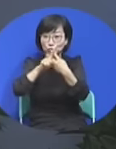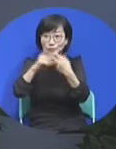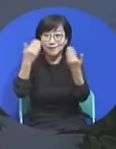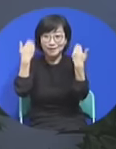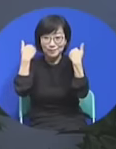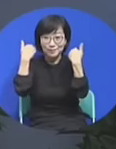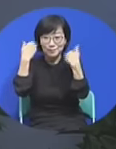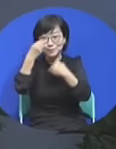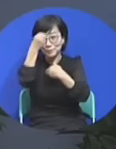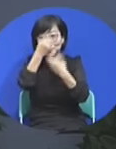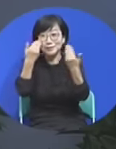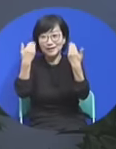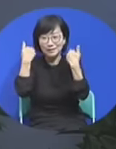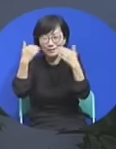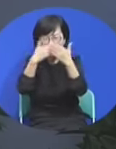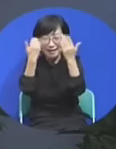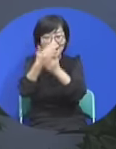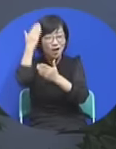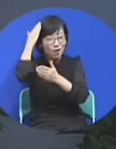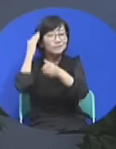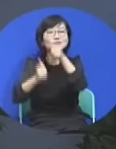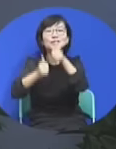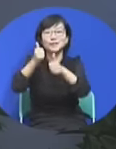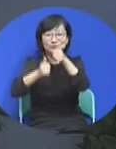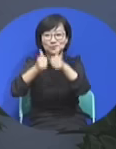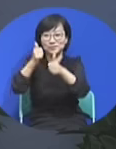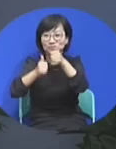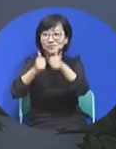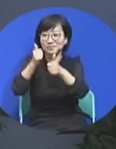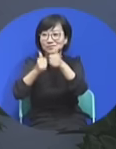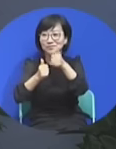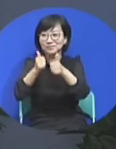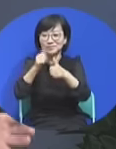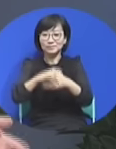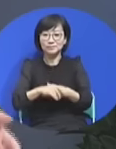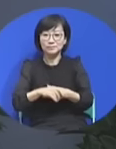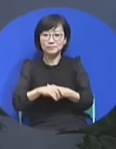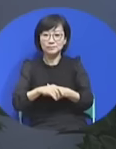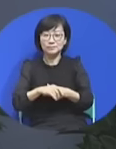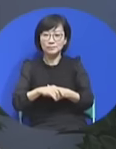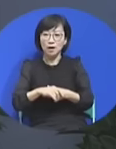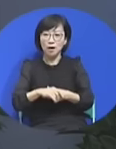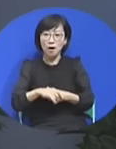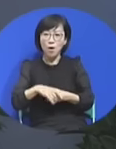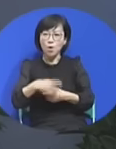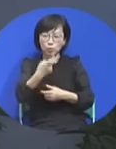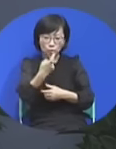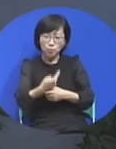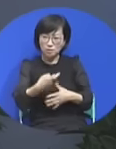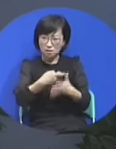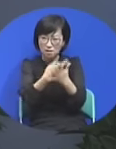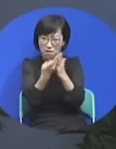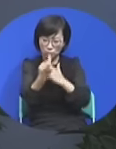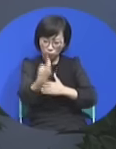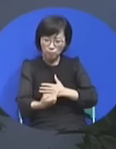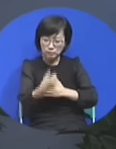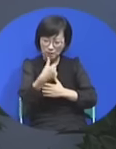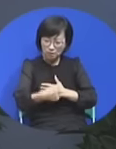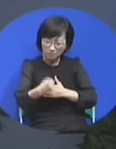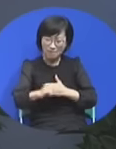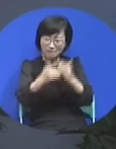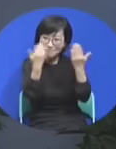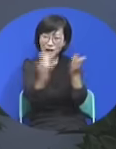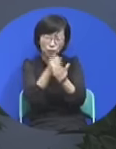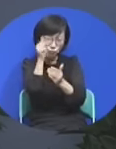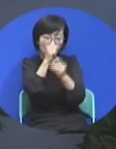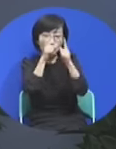exam to receive the credit for his middle school, high school education. 자기 동생을 다 일류 대학 보냈어요. And then he sent all of his younger brothers and sisters to